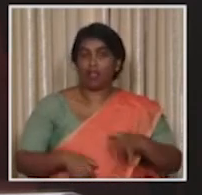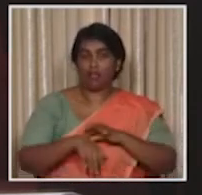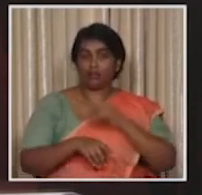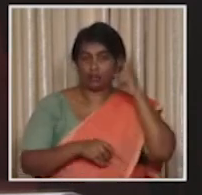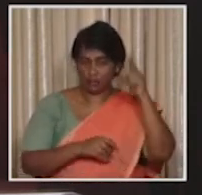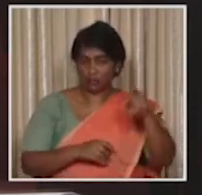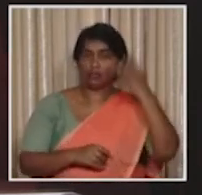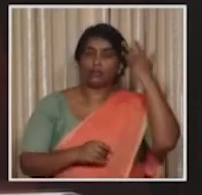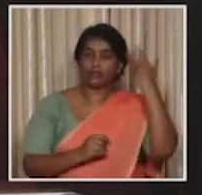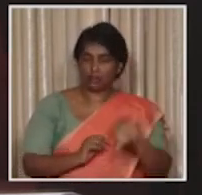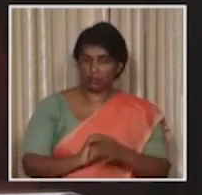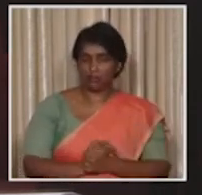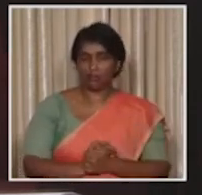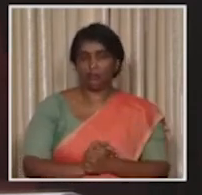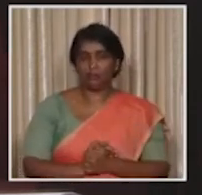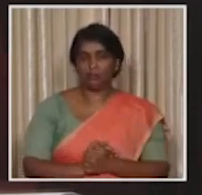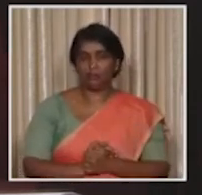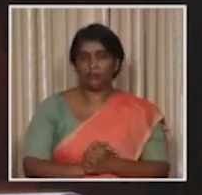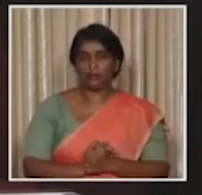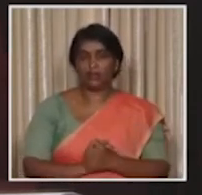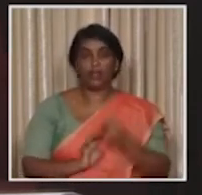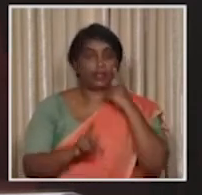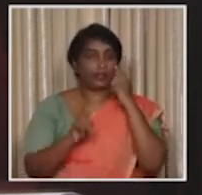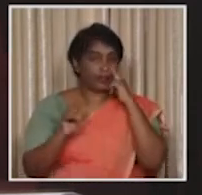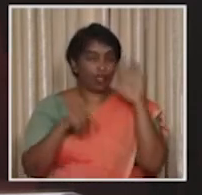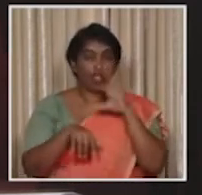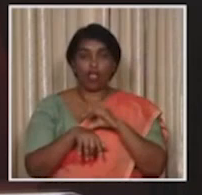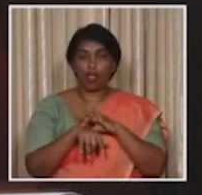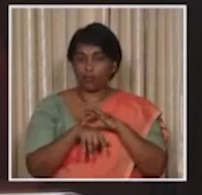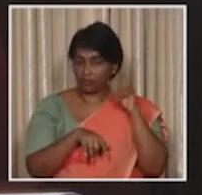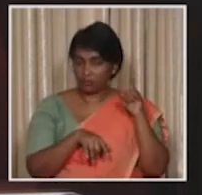යාමේදී ජීවිතක්ෂයට පත් වේ. නුවරඑළිය රෝහලෙන්